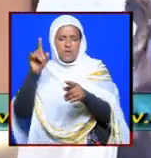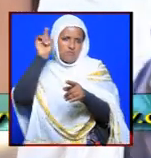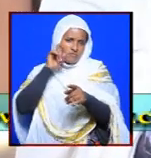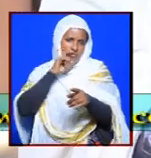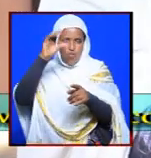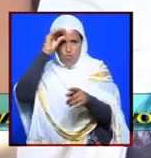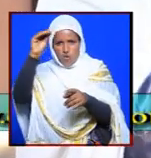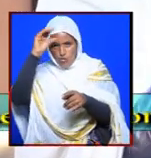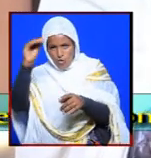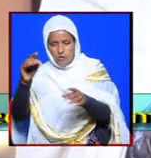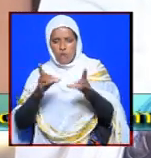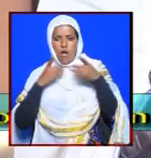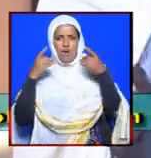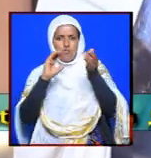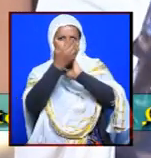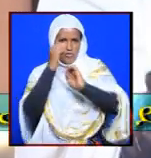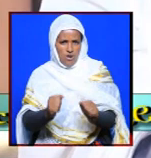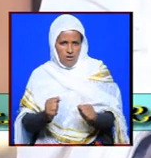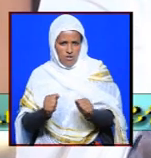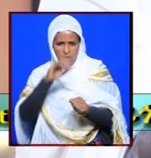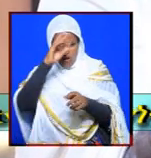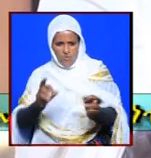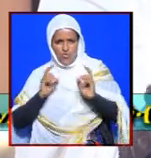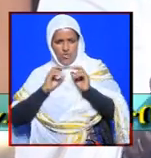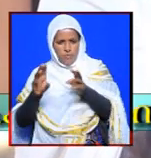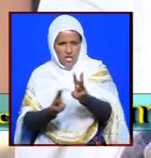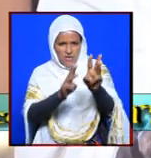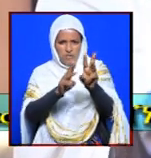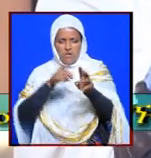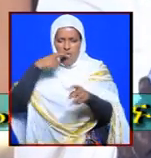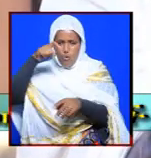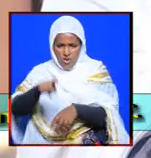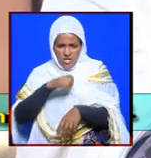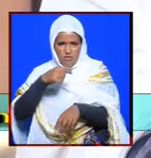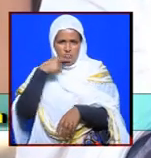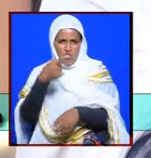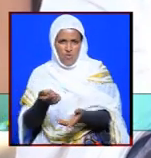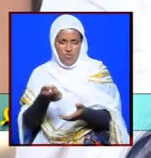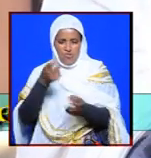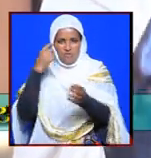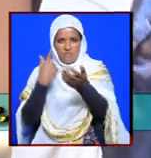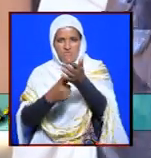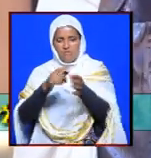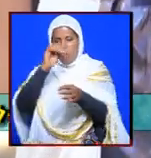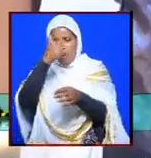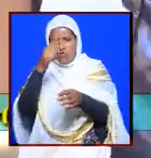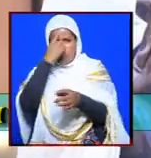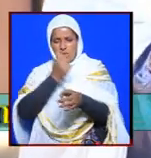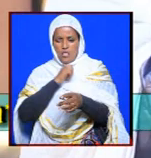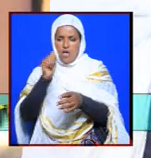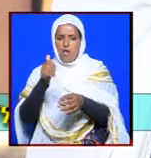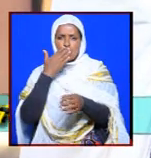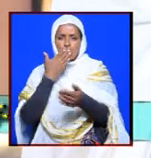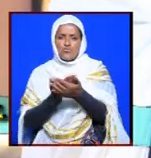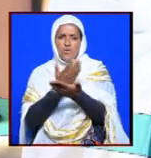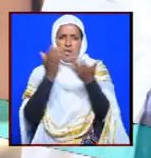ግብረ ሰዶማውያንም ክህነት መቀበል ይችላሉ፣ አንድ የህይወት መንገድ ነው፣ አማራጭ የህይወት መንገድ ነው፣ አይወገዝም እያሉ ነው ያሉት። ከዛ ጋር ማንኛውም እምነት የራሱ